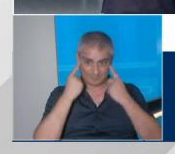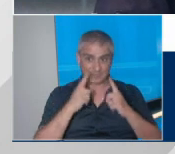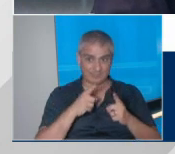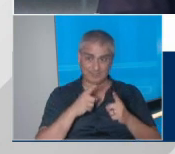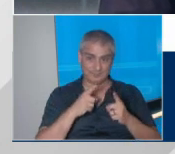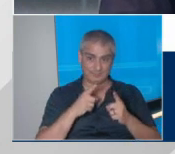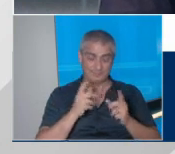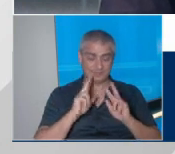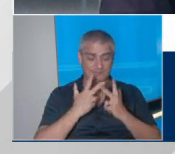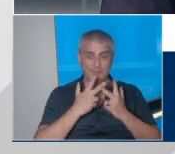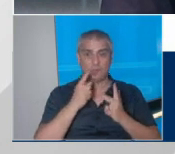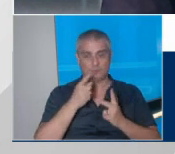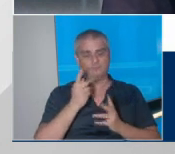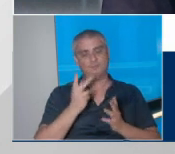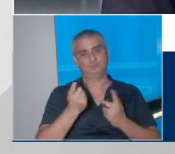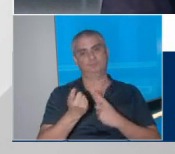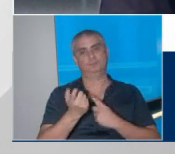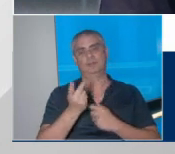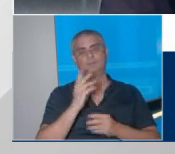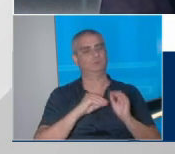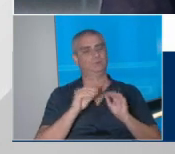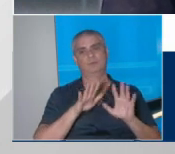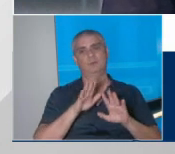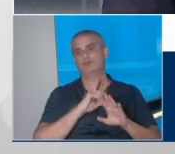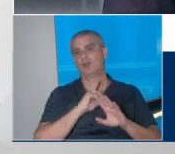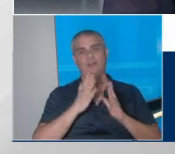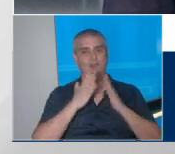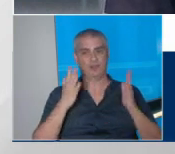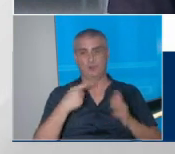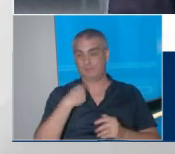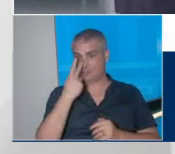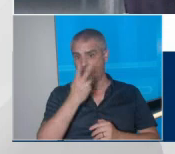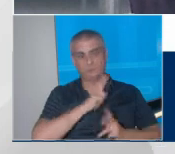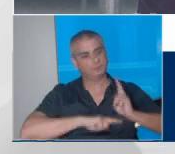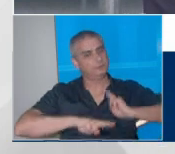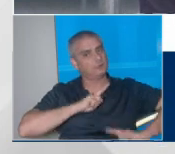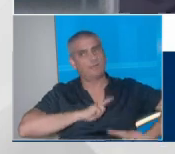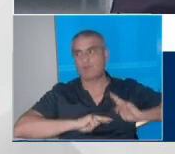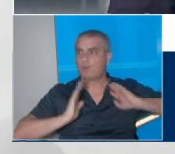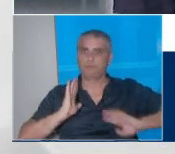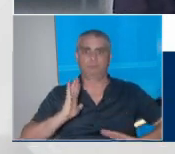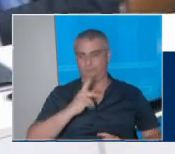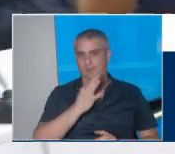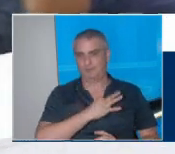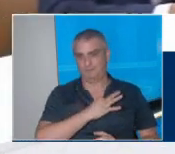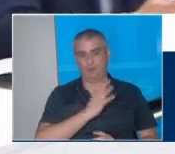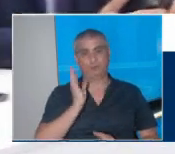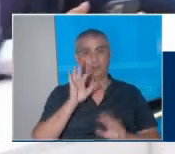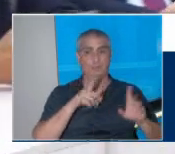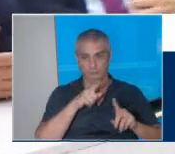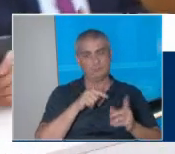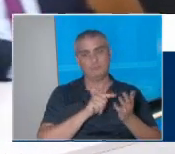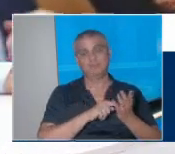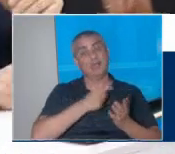שהחרדים כציבור הם צרכני הממשלה הגדולים ביותר, ראינו בשנה האחרונה איך הם סבלו וסבגו את עיקר מכות הממשלה, ולכן